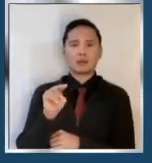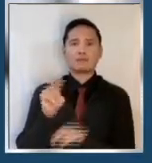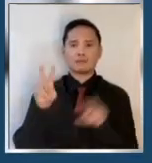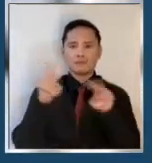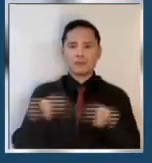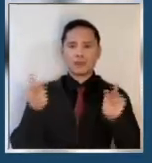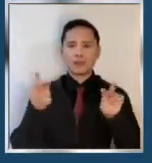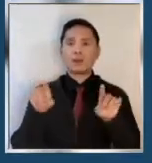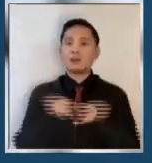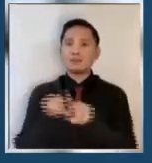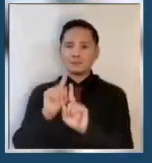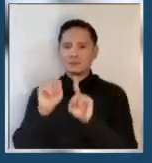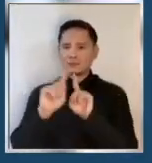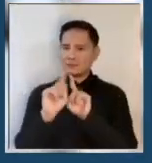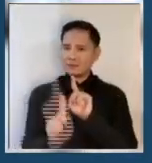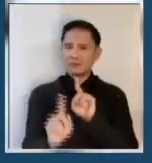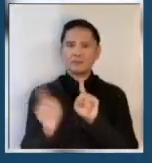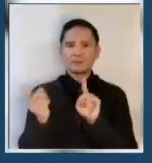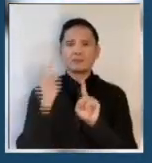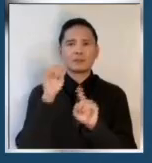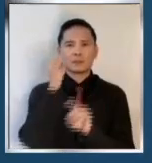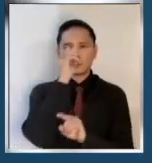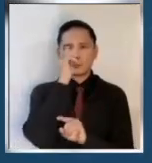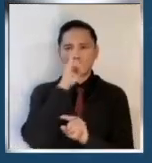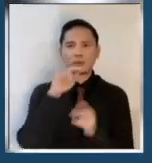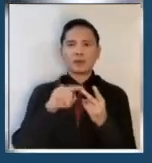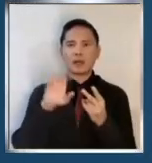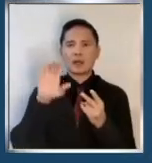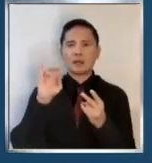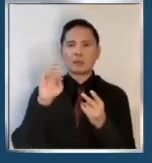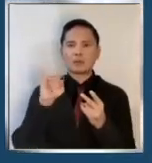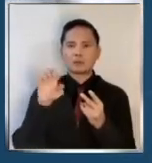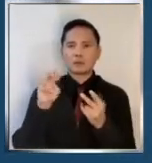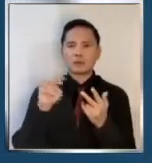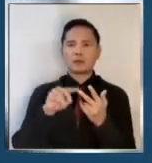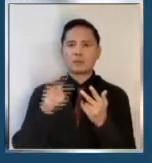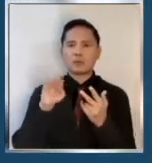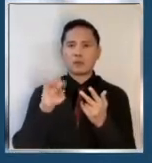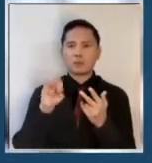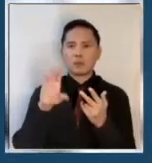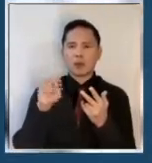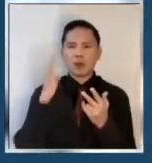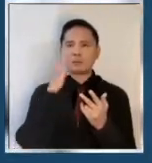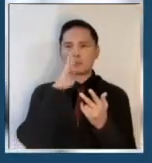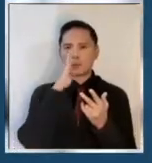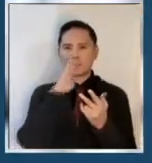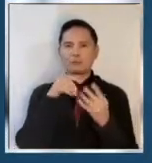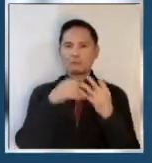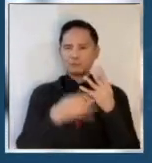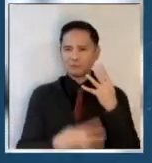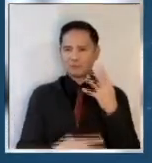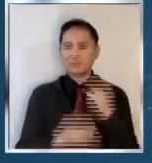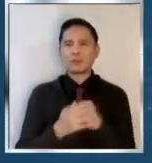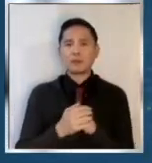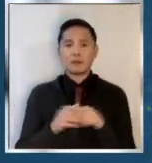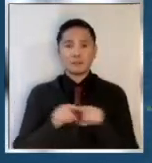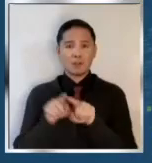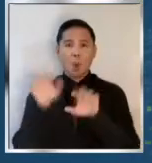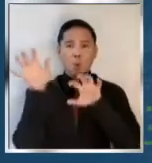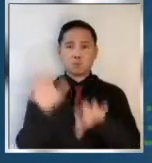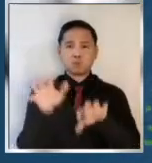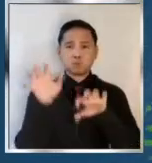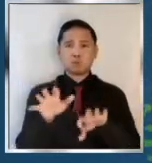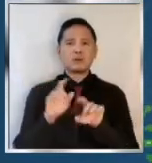thunderstorm dyan sa may Ilocos Region, Calabarzon, ni Maropa, maging sa Bicol Region. Pero mga kapuso, may malalakas na ulan dyan sa ilang bahagi